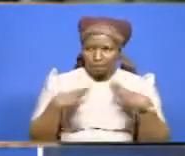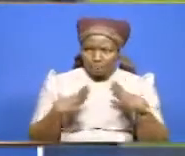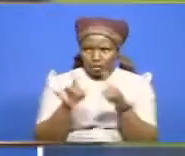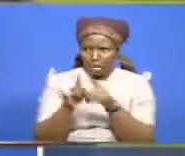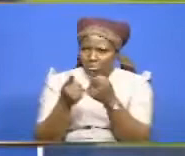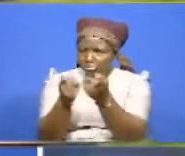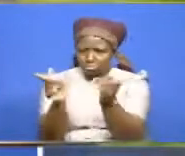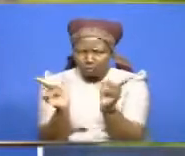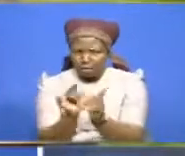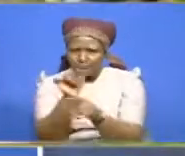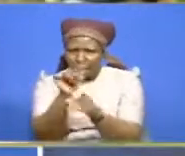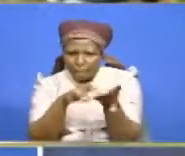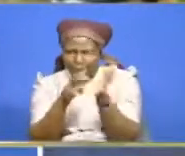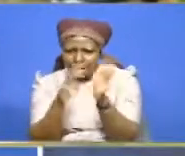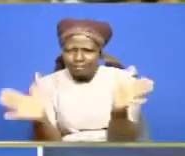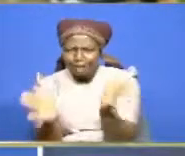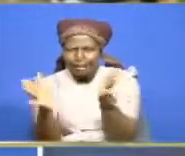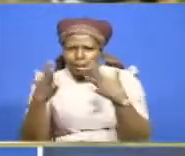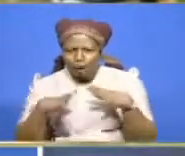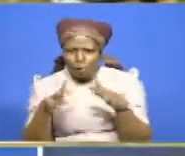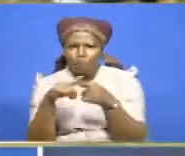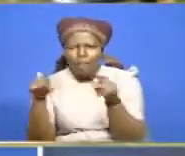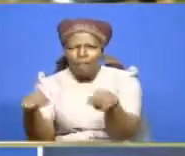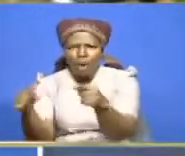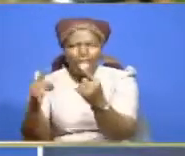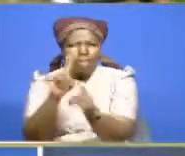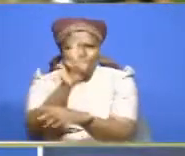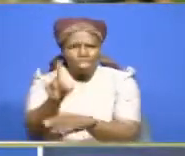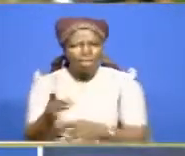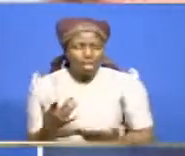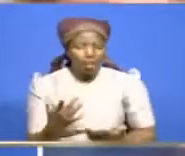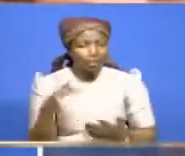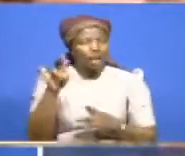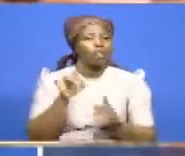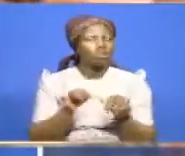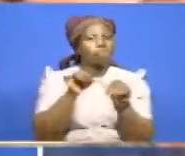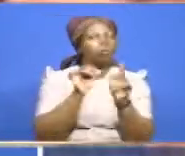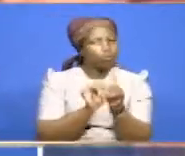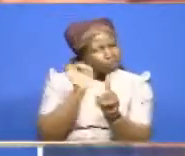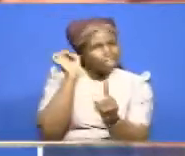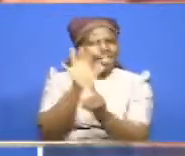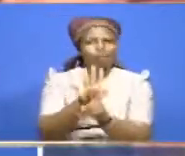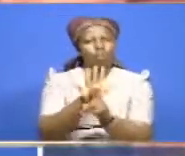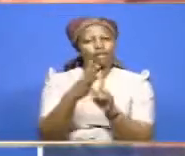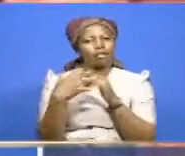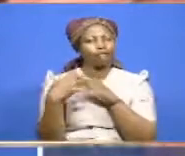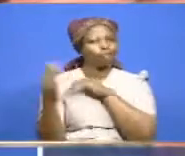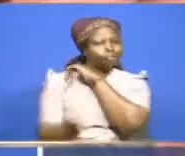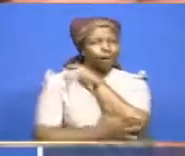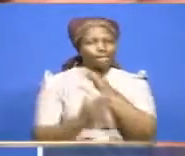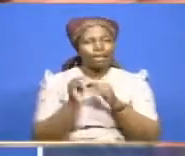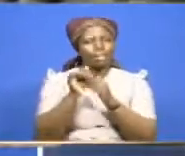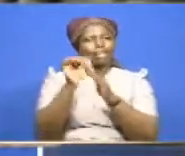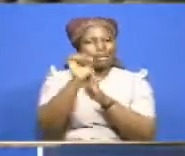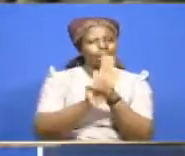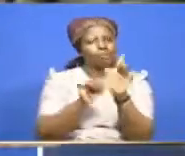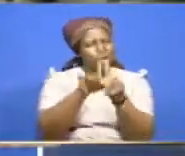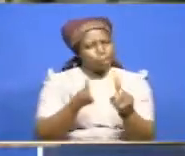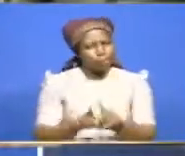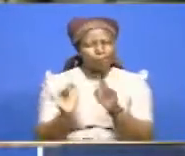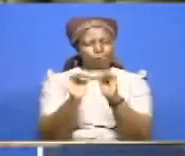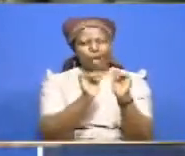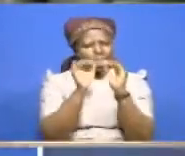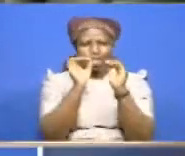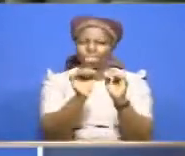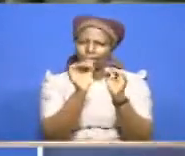uchochezi? Ng’eno vowed to continue exposing poor leadership and unfair treatment of Maasai Mau forest evictees.